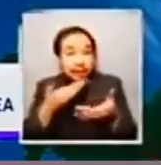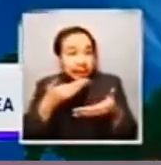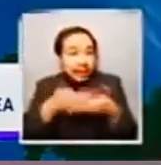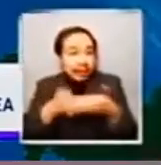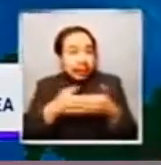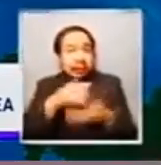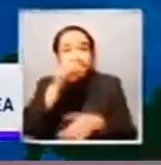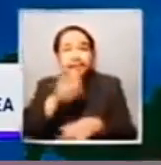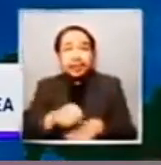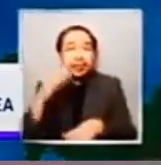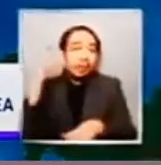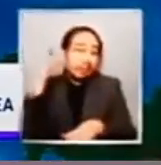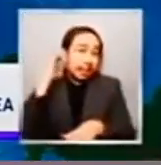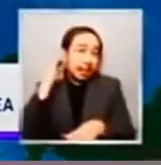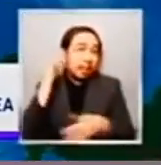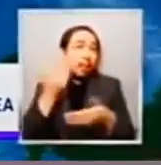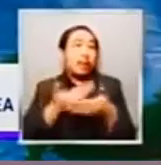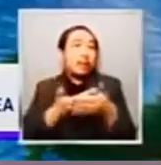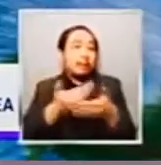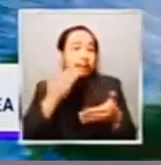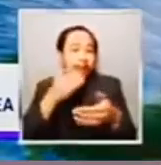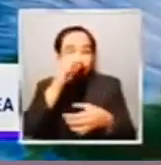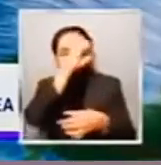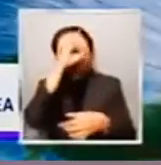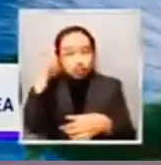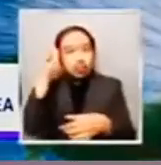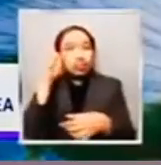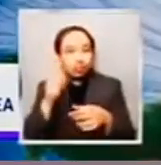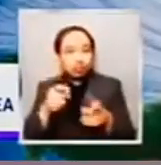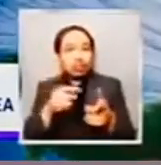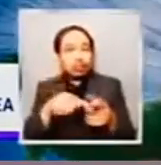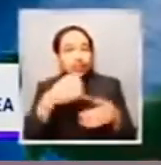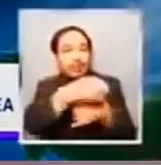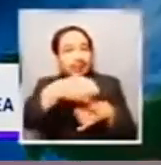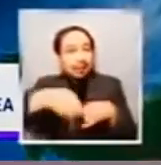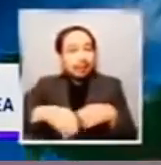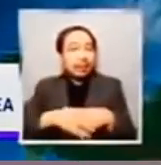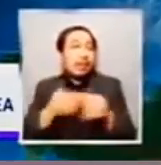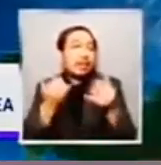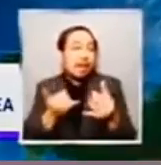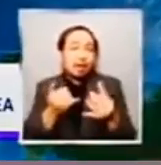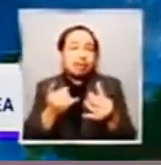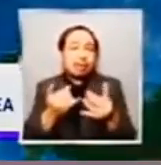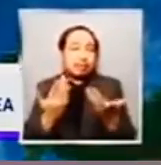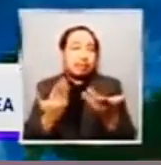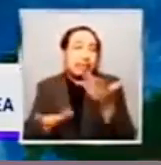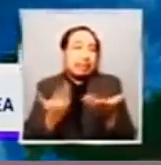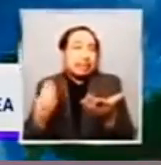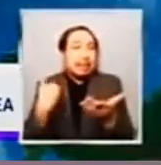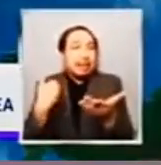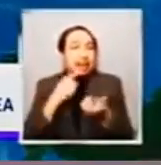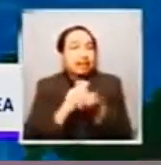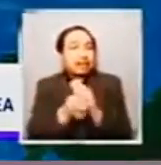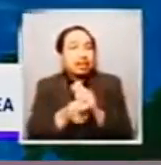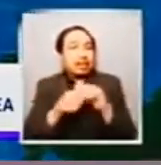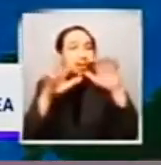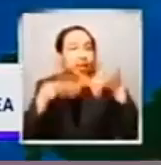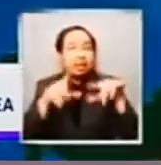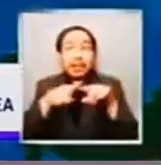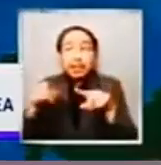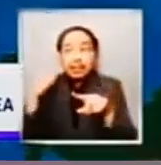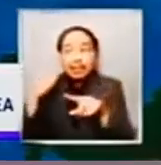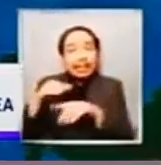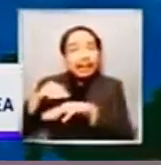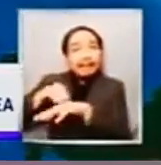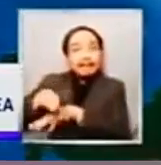bago pumunta dyan sa may Sulu Archipelago. Sa ngayon, mababa pa rin ang chance nito maging isang bagyo, pero yung trough o yung extension po ng LPA, yan yung